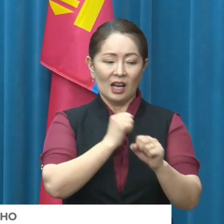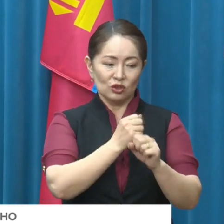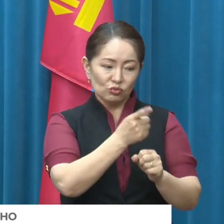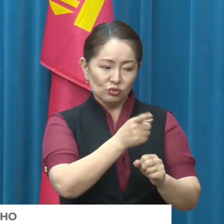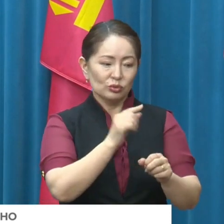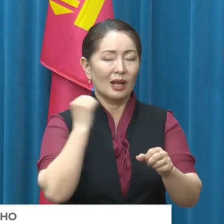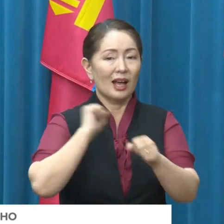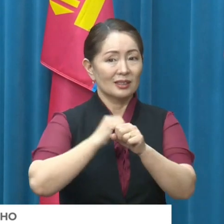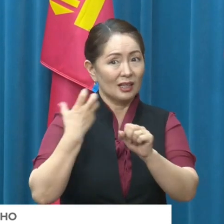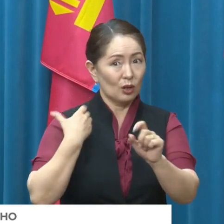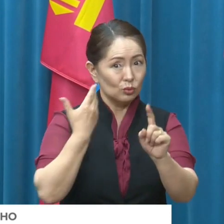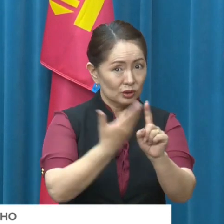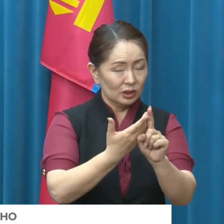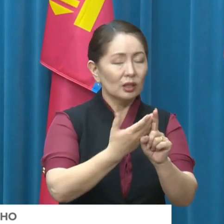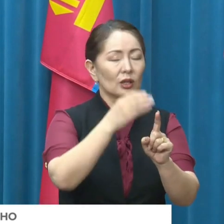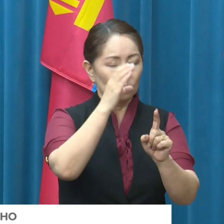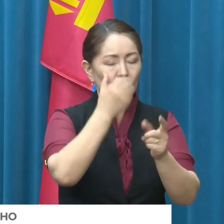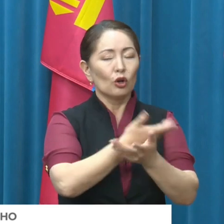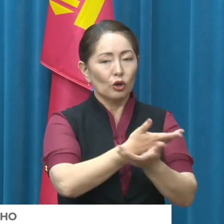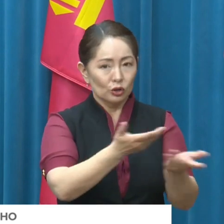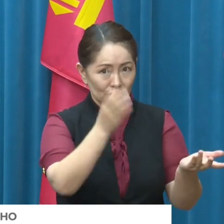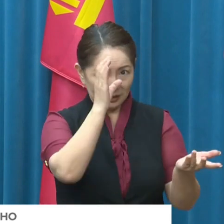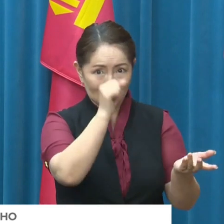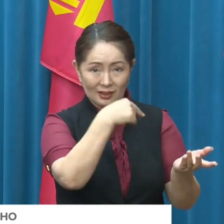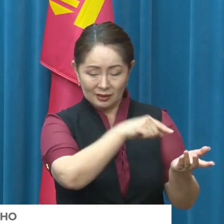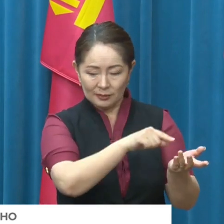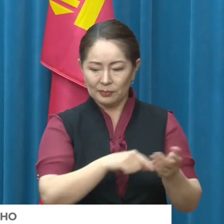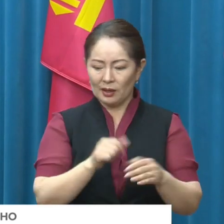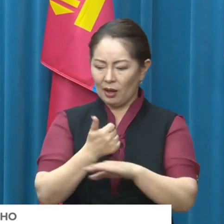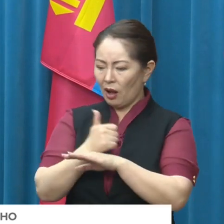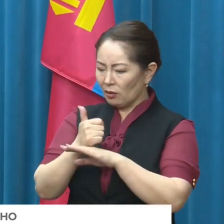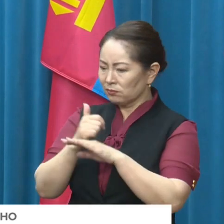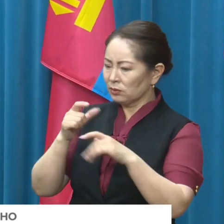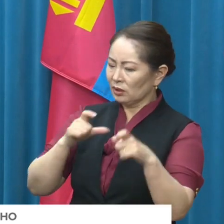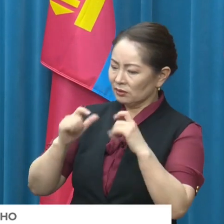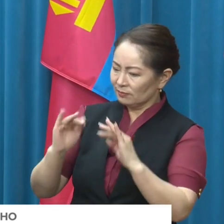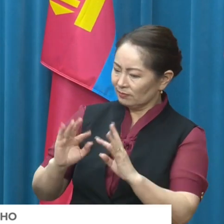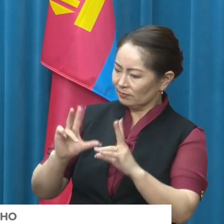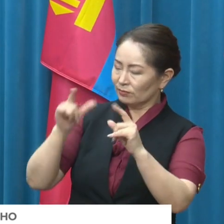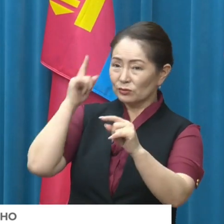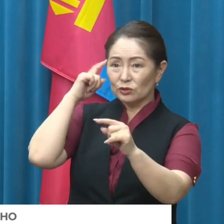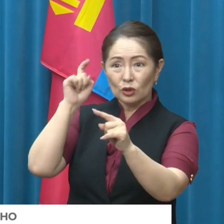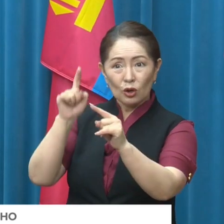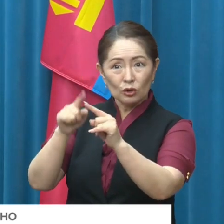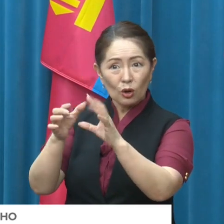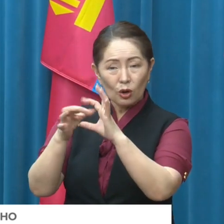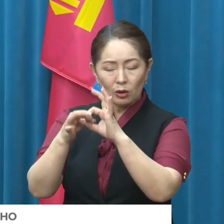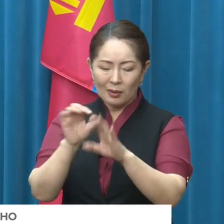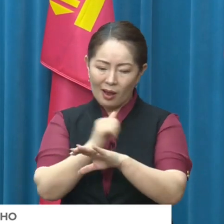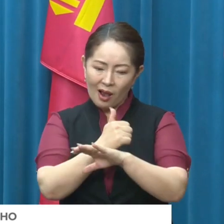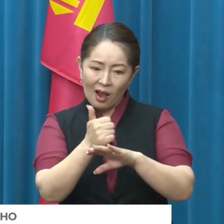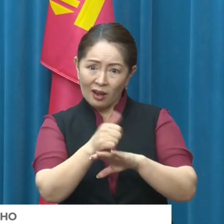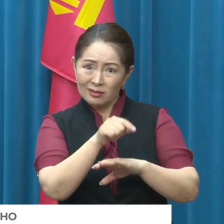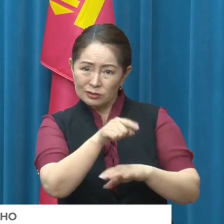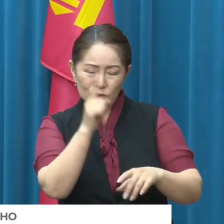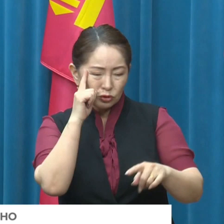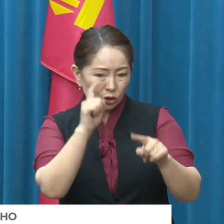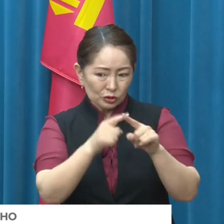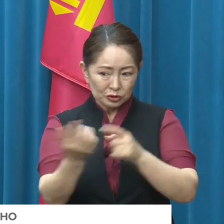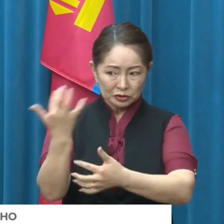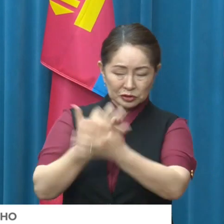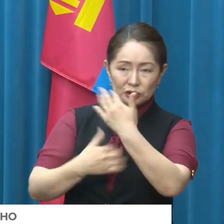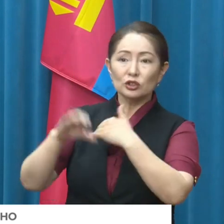мөн өнөөдөр аялжуулчлалын салбарыг хөгжүүлж эдийн засгийг сэргийх зорилтын үүрэнд Монгол улсад аялжуулчлалын зорилгоор ирэх солонгосын